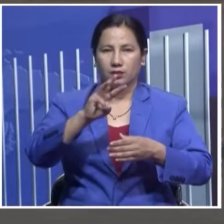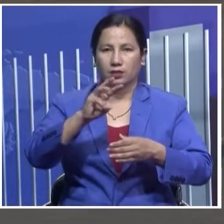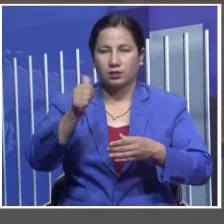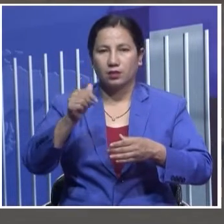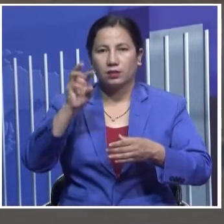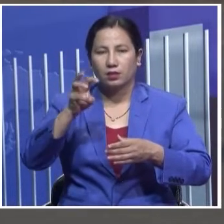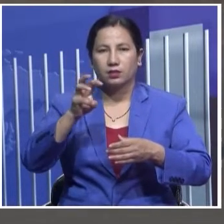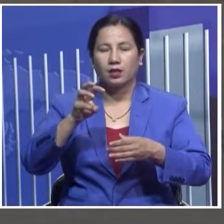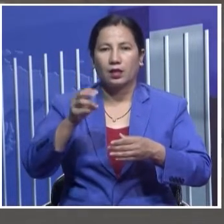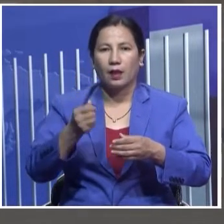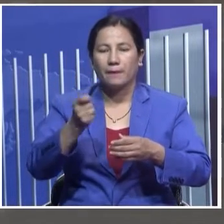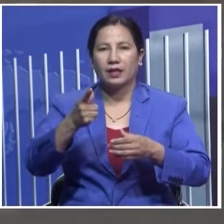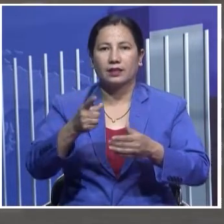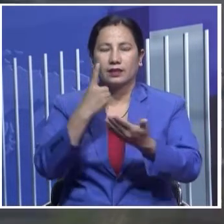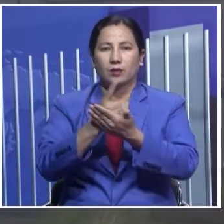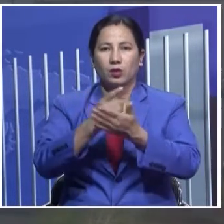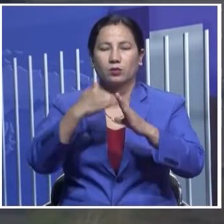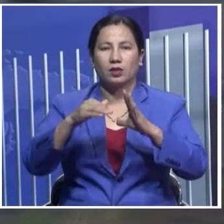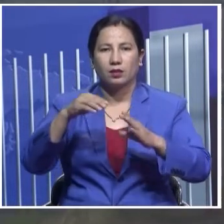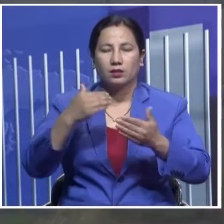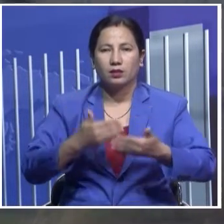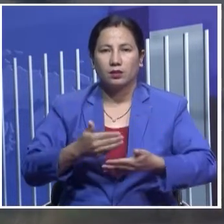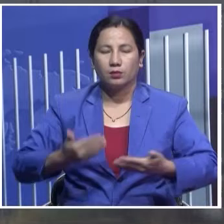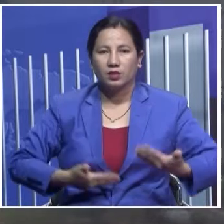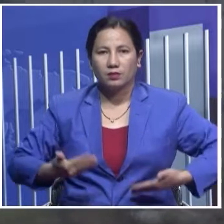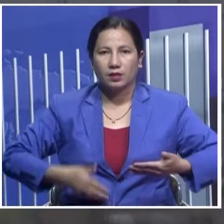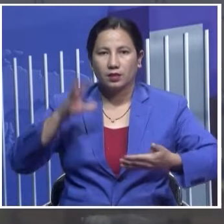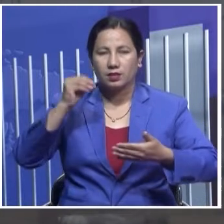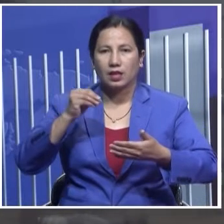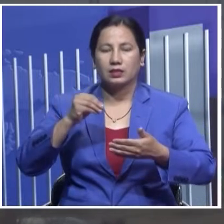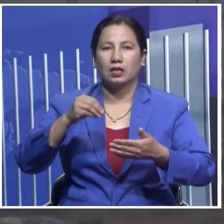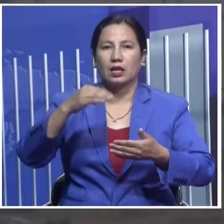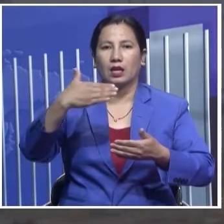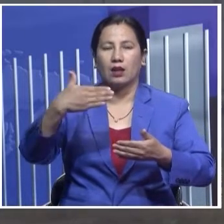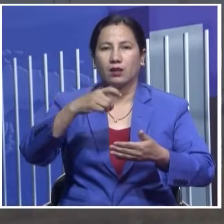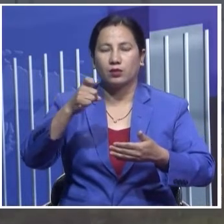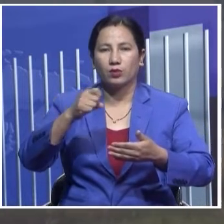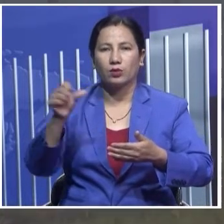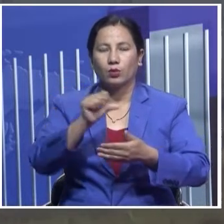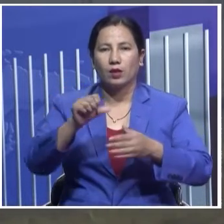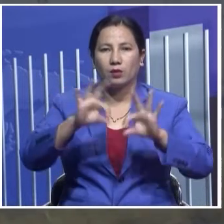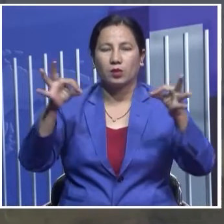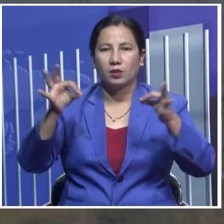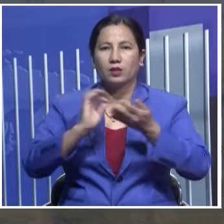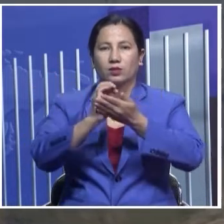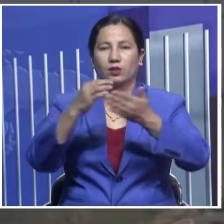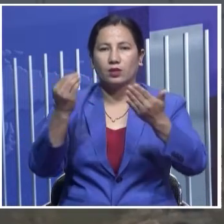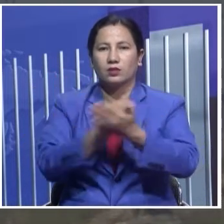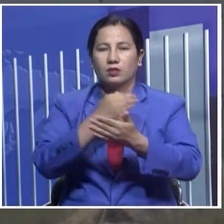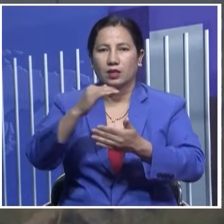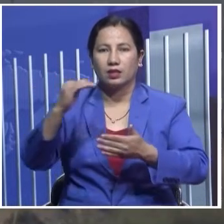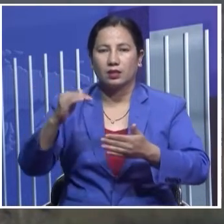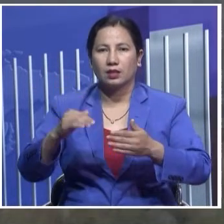गरी काठमाडौँ पठाइएको थियो। बिहिबार साँझ ललितपुरस्थित पाटन अस्पतालमा पुर्याइएकी कुँवरको विभिन्न सहयोगी संस्था